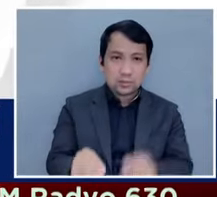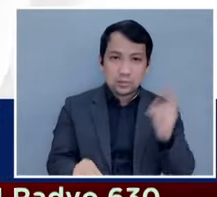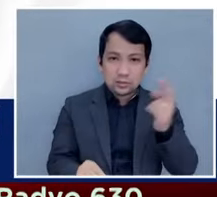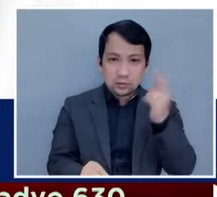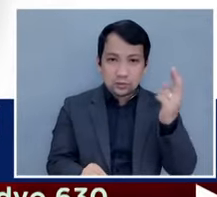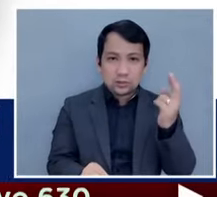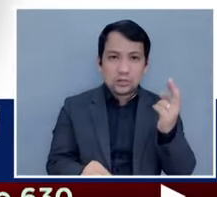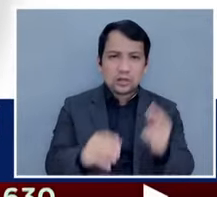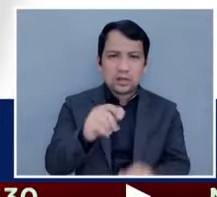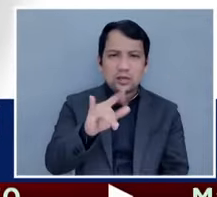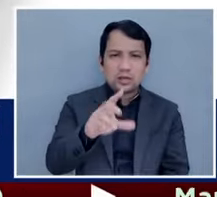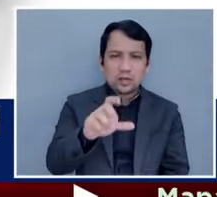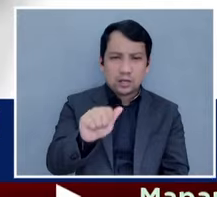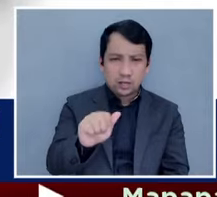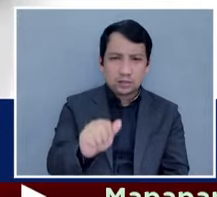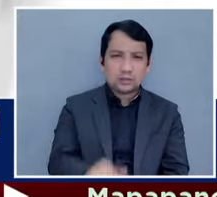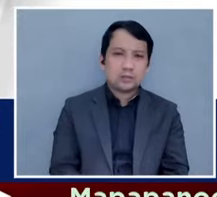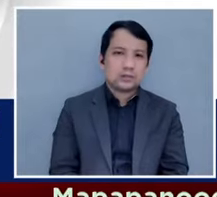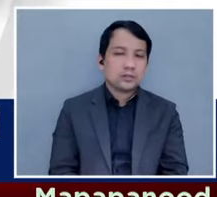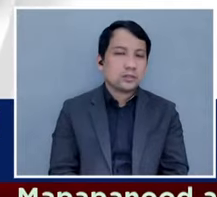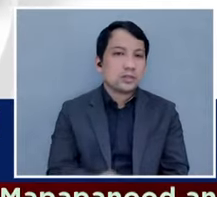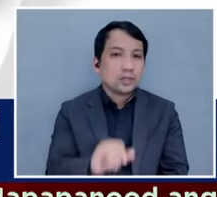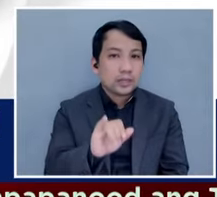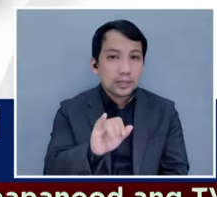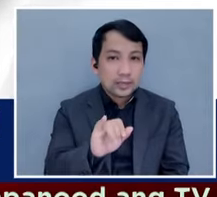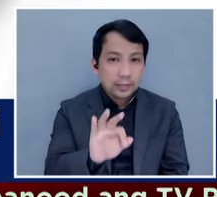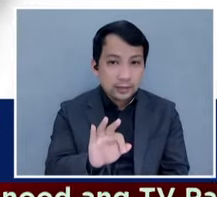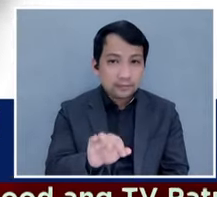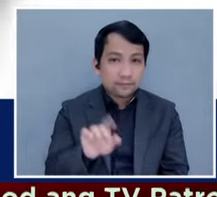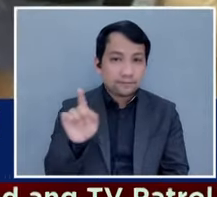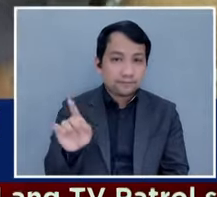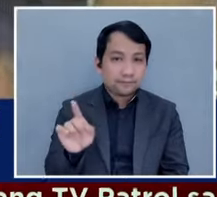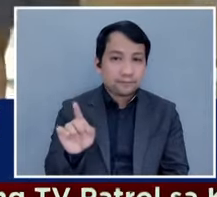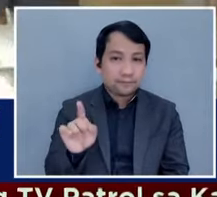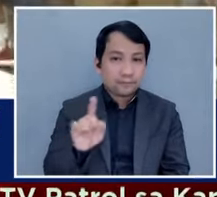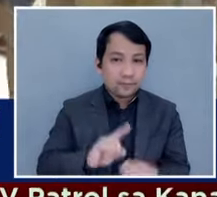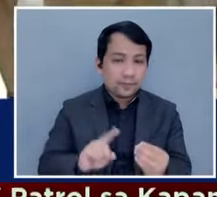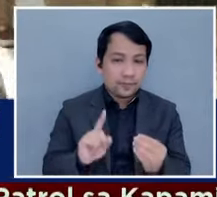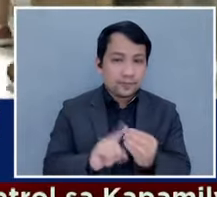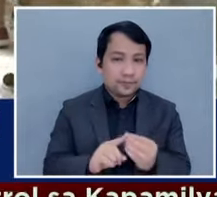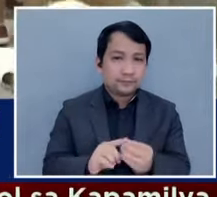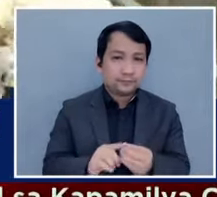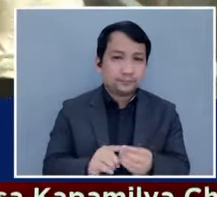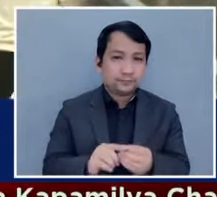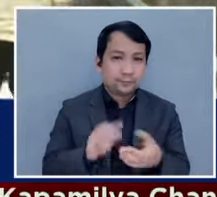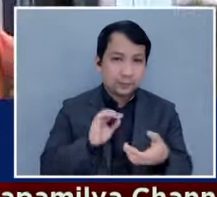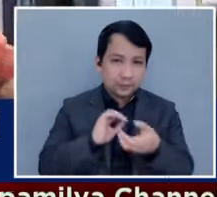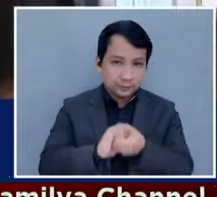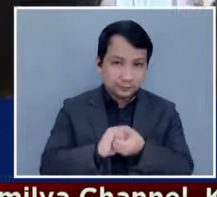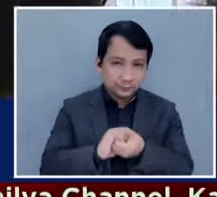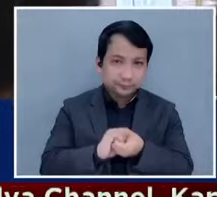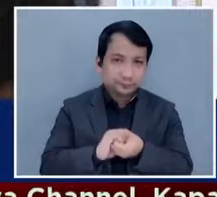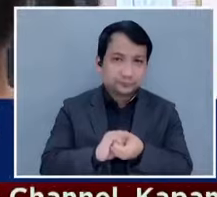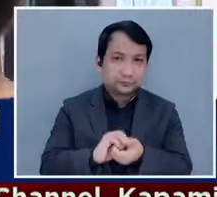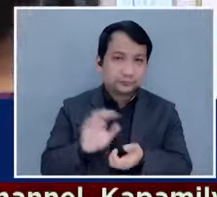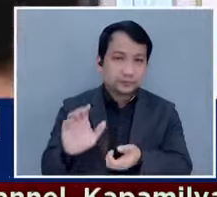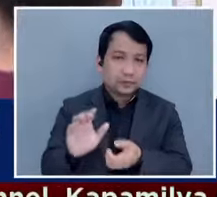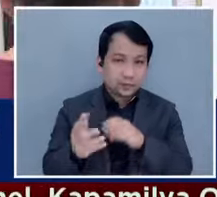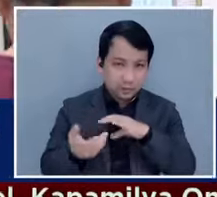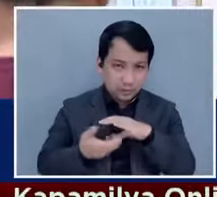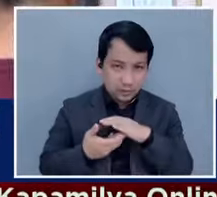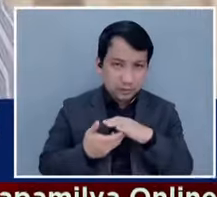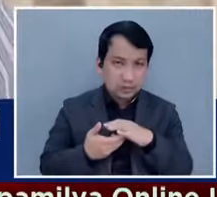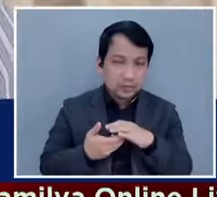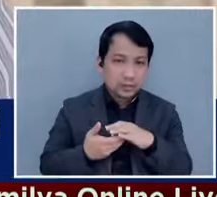Ayala. Kung hindi pumasok yung mga partners natin na mga customers na industrial